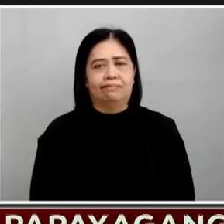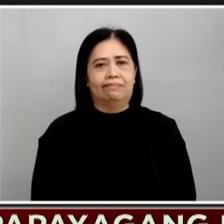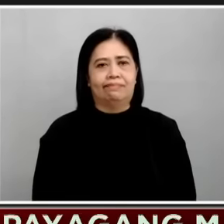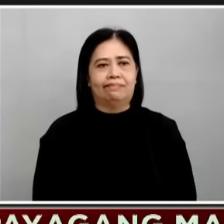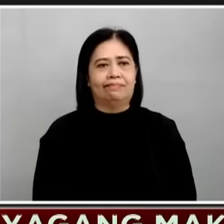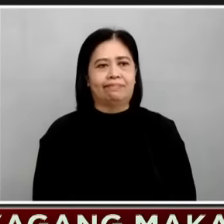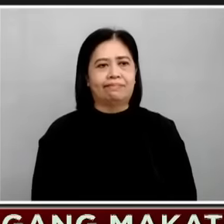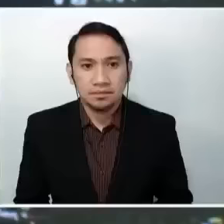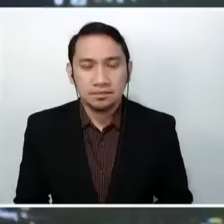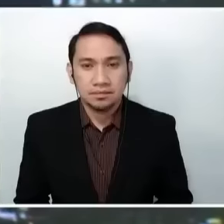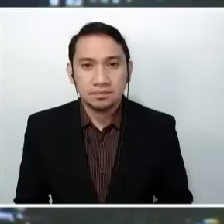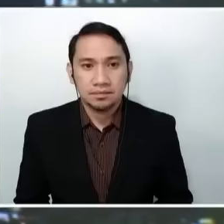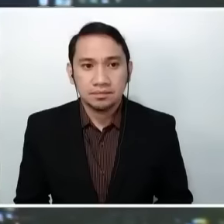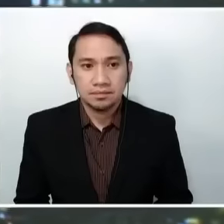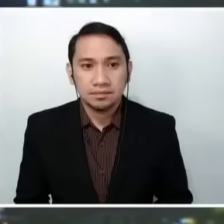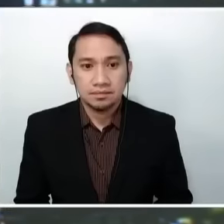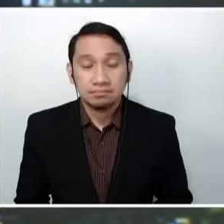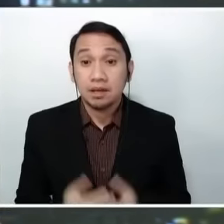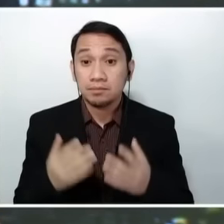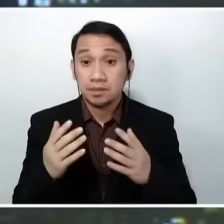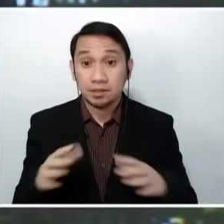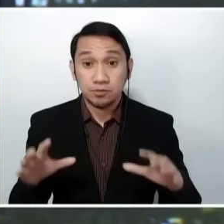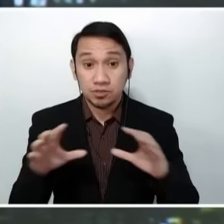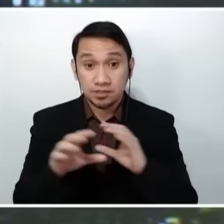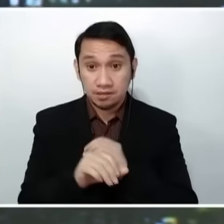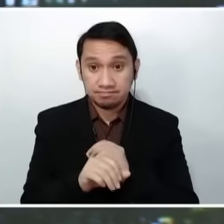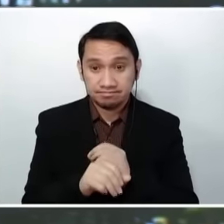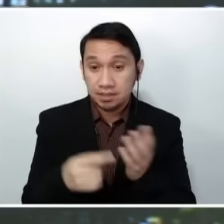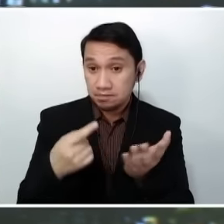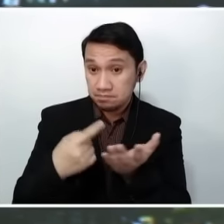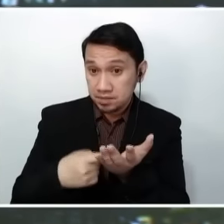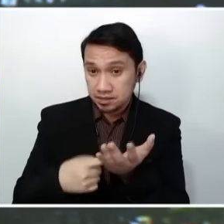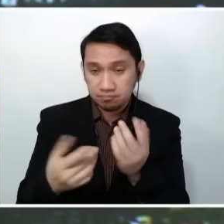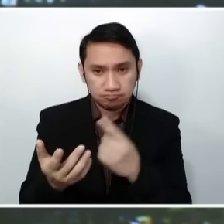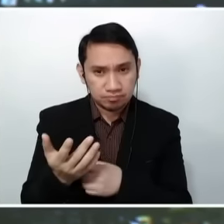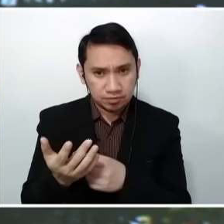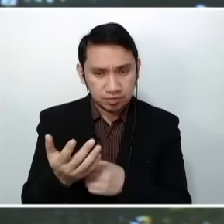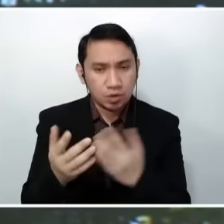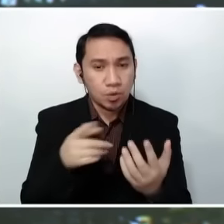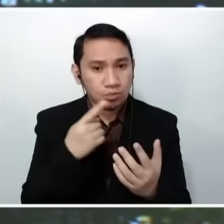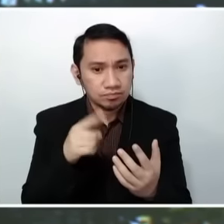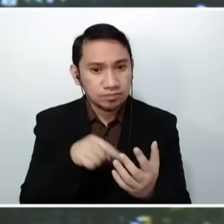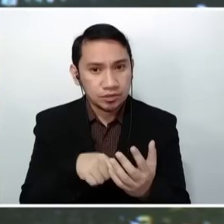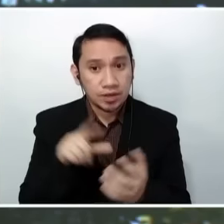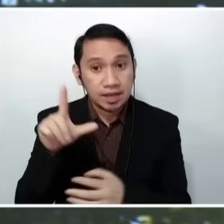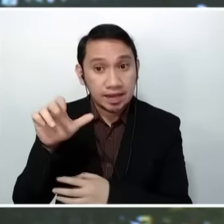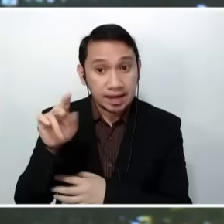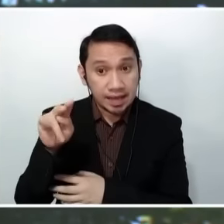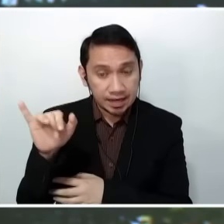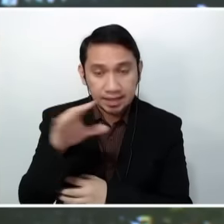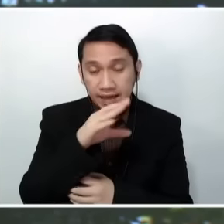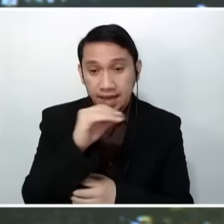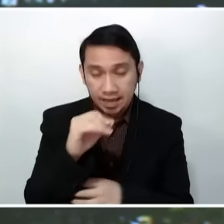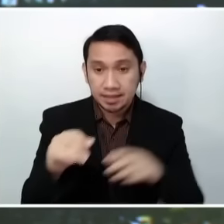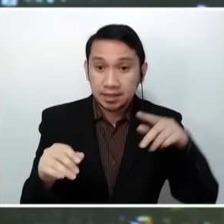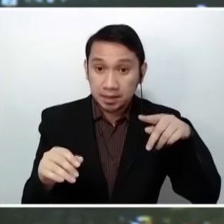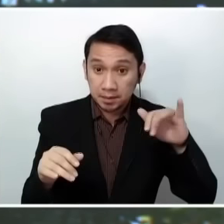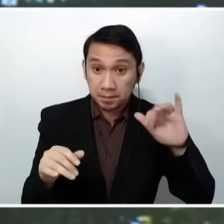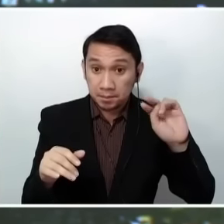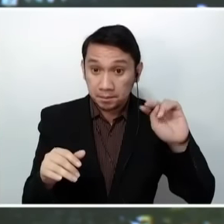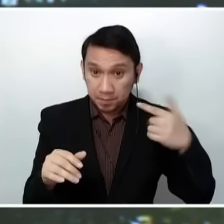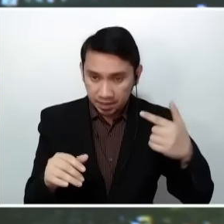News. Tapos na ang pag-uusap ni Vice President Lenny Robredo at Senador Pampilo Ping Lacson